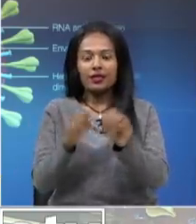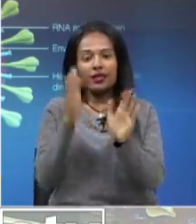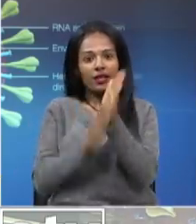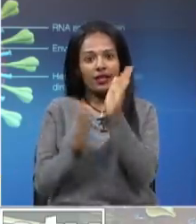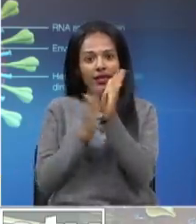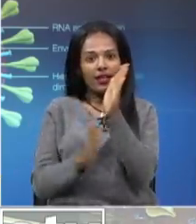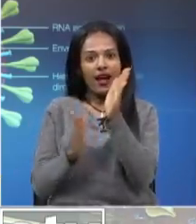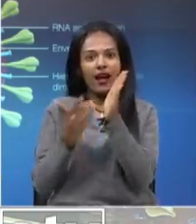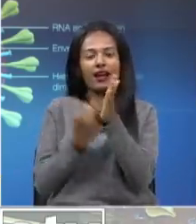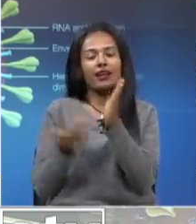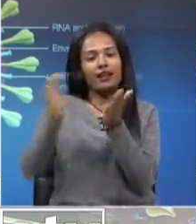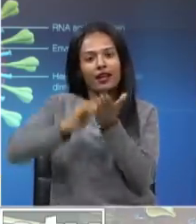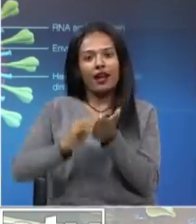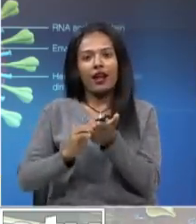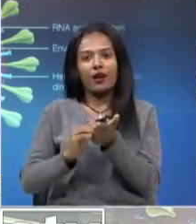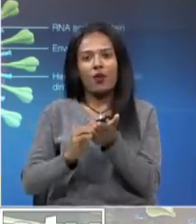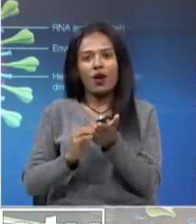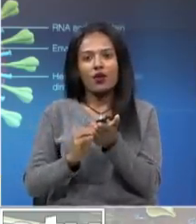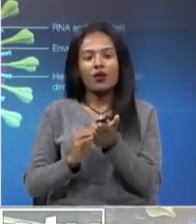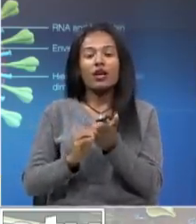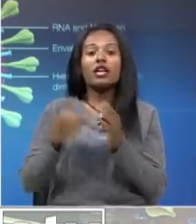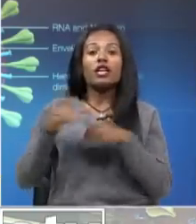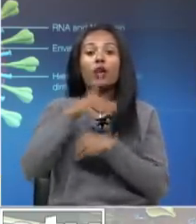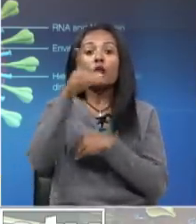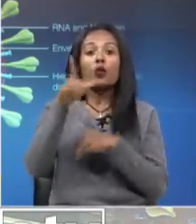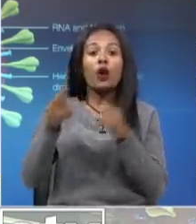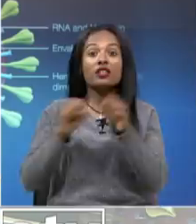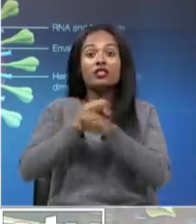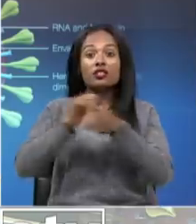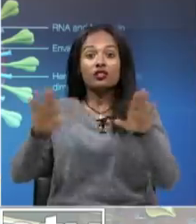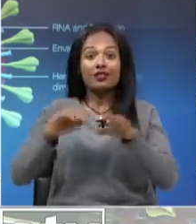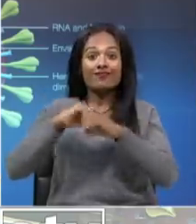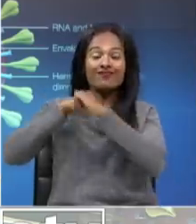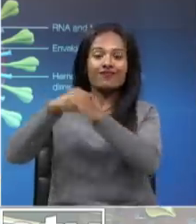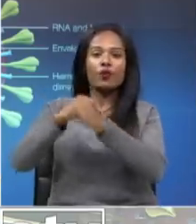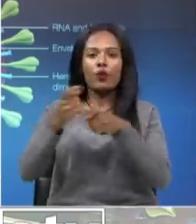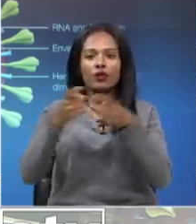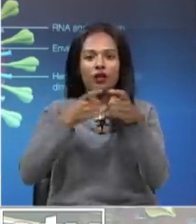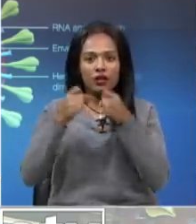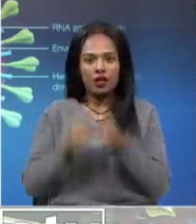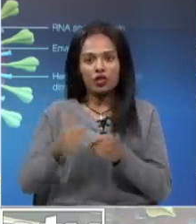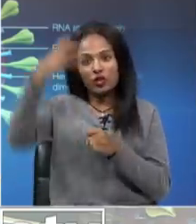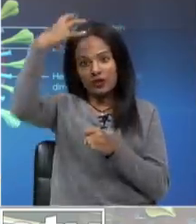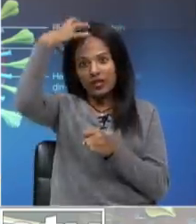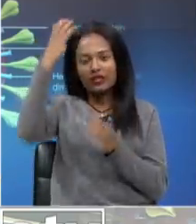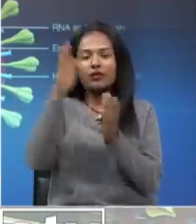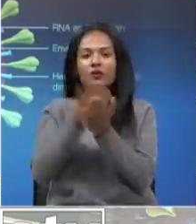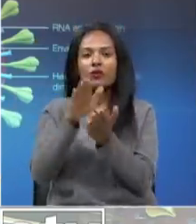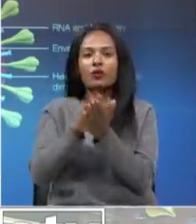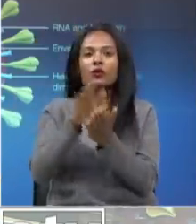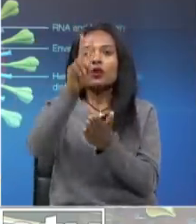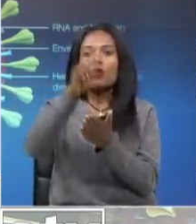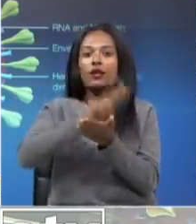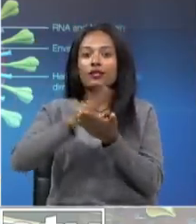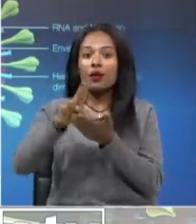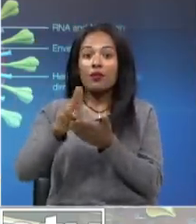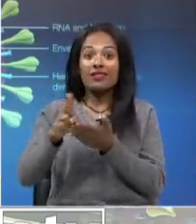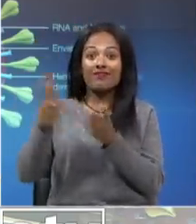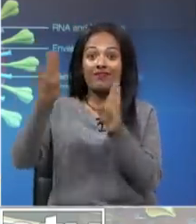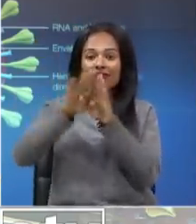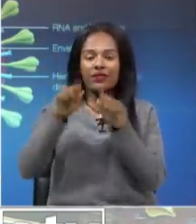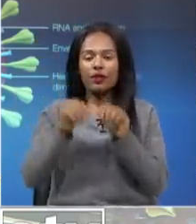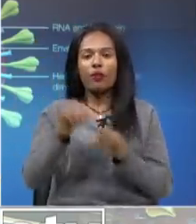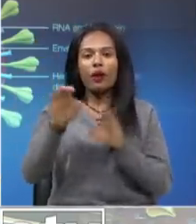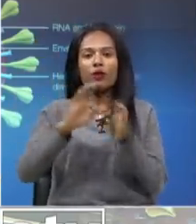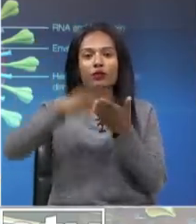ይቅርታ የናረፍተ ነገር እንደገና ደግሞአለው የኮሮና ቫይረስ ርጭት ለመከታተልና ለመቆጣጠር እንዲያስችል መንግስት ትምህርት ቤቶች ለ2 ሳምንት ተዘግተው እንዲቆዩ ማድረጉን ተከትለው